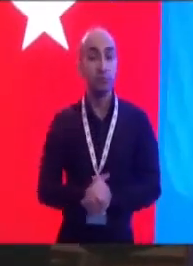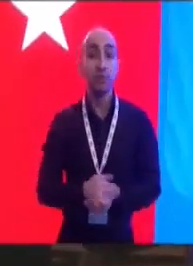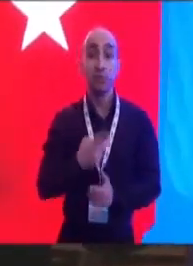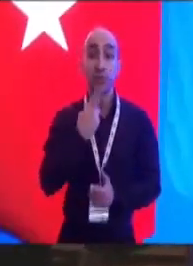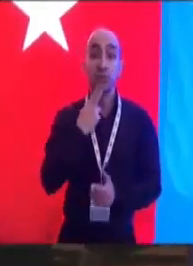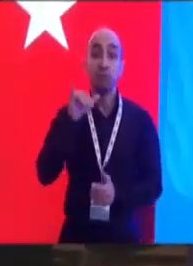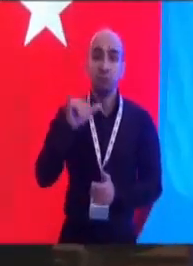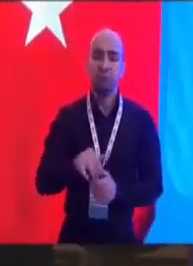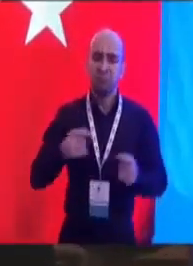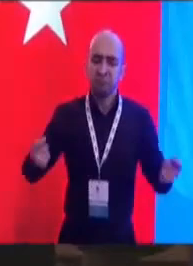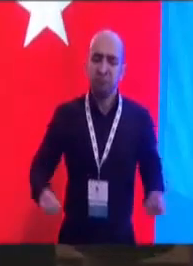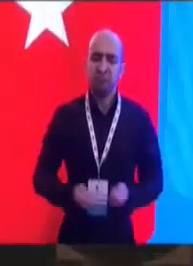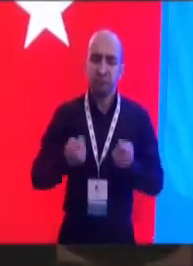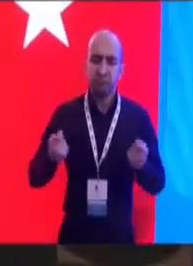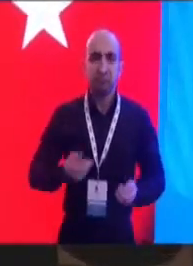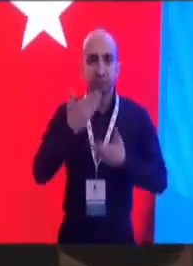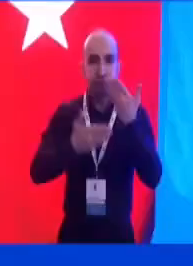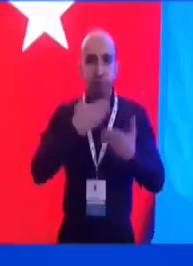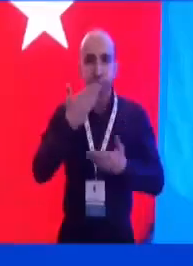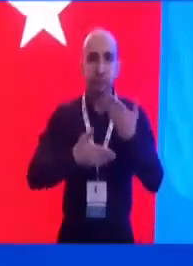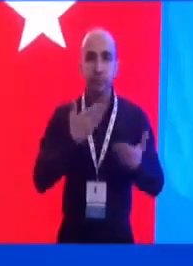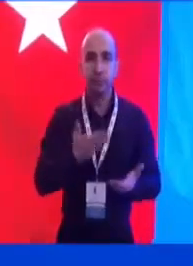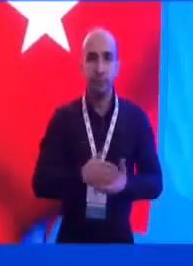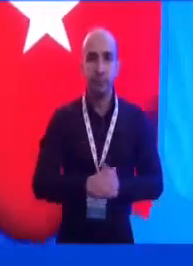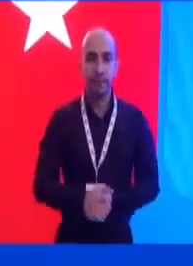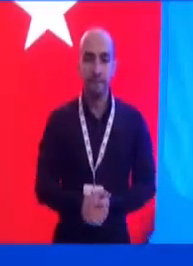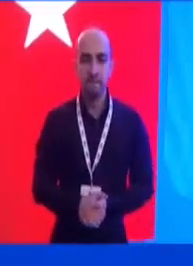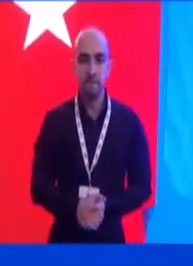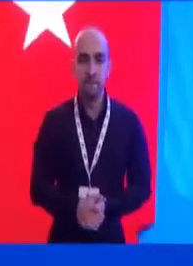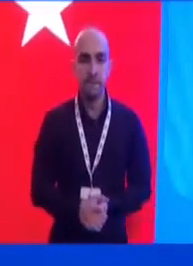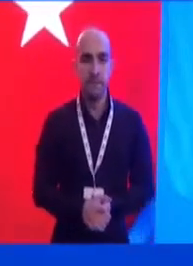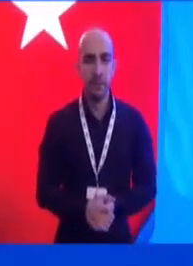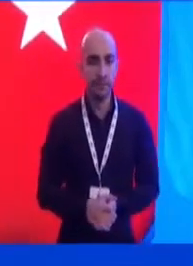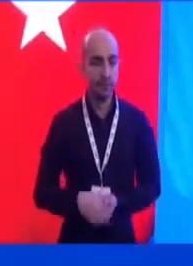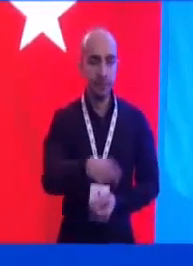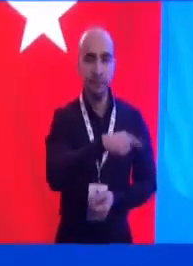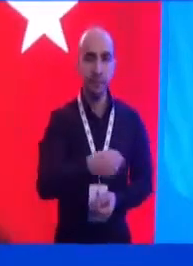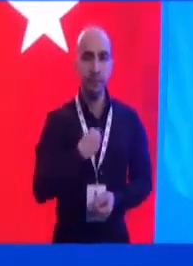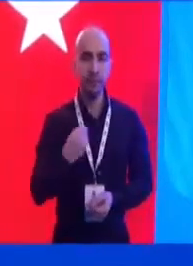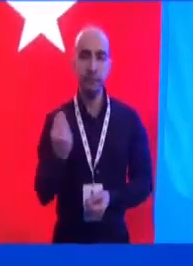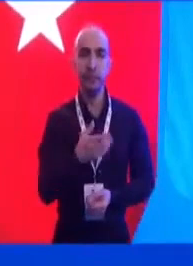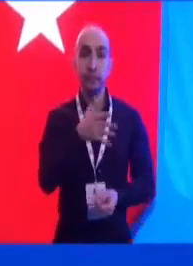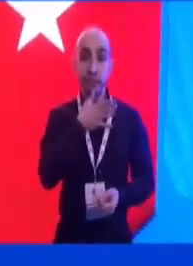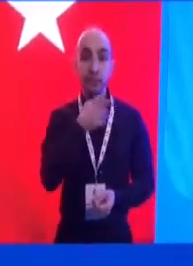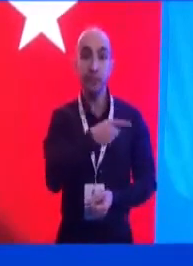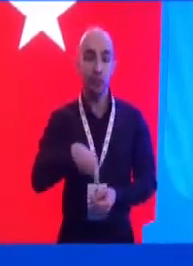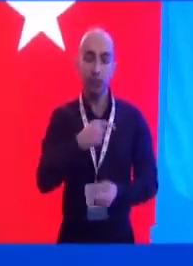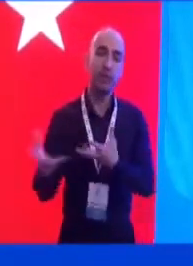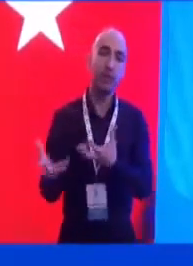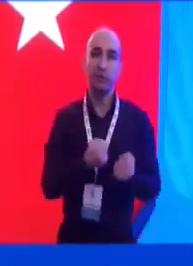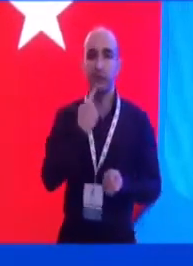verecekleri mücadeleyi şöyle anlatmıştı. Onları bize vermeseler bile biz onları